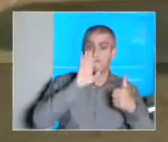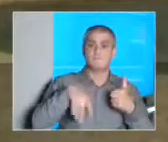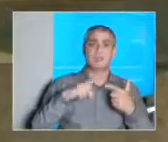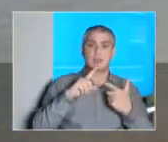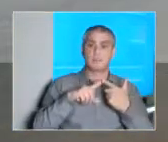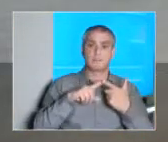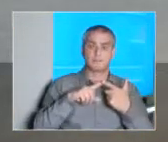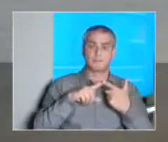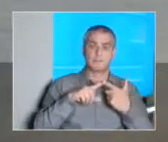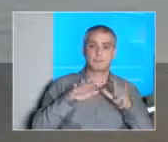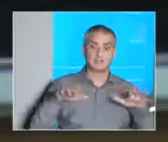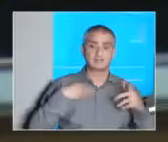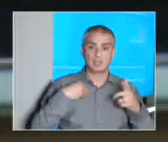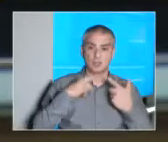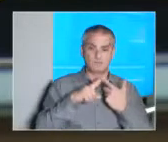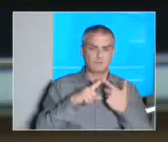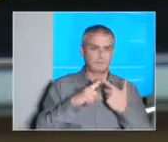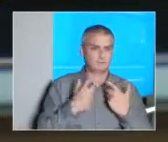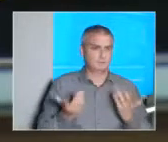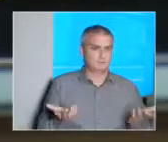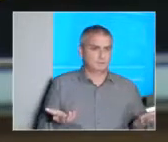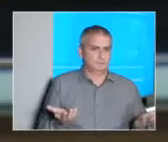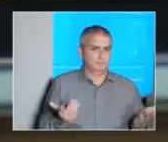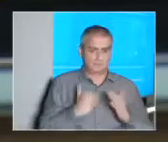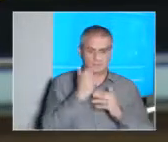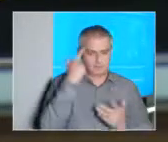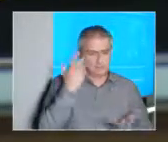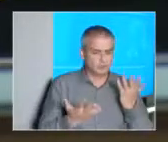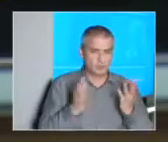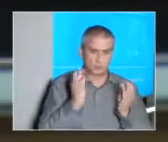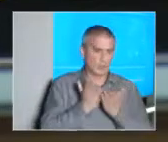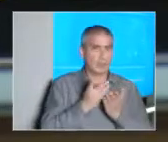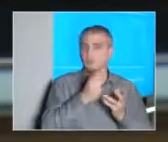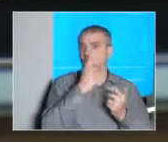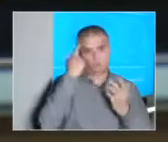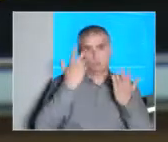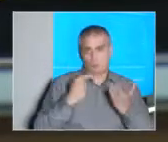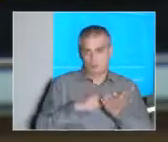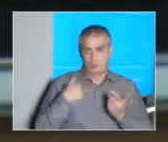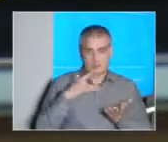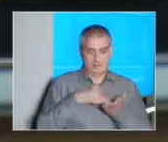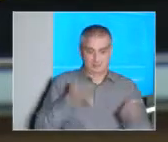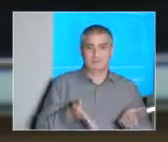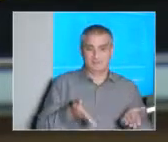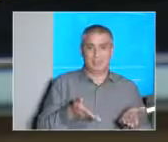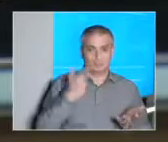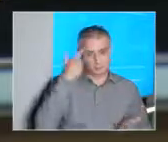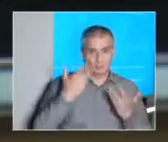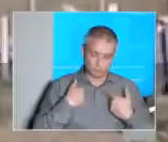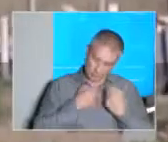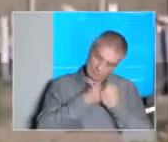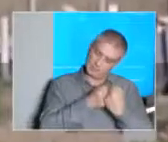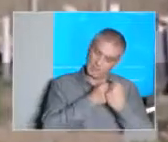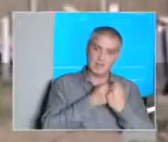וגם שדה דוב? ולכן אני אומר, מעבר לשיקול האילתי, שמבחינתי הוא השיקול שבגינו אני נמצא, הוא השיקול שבגינו אני